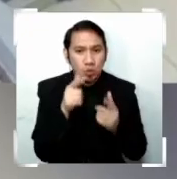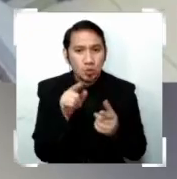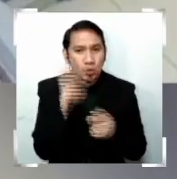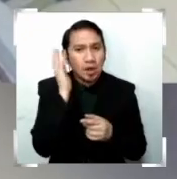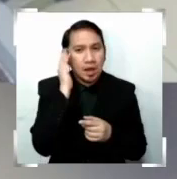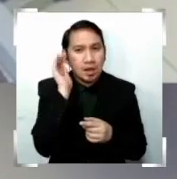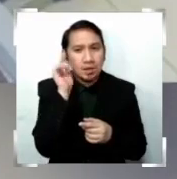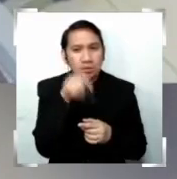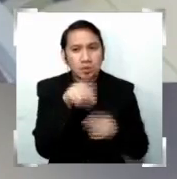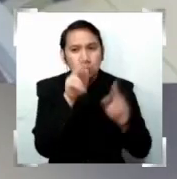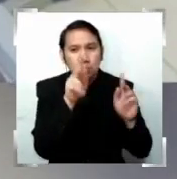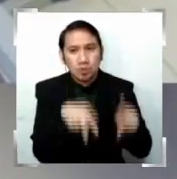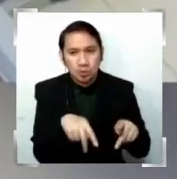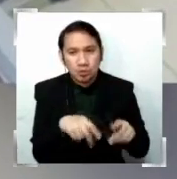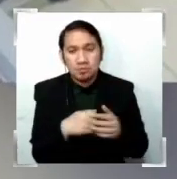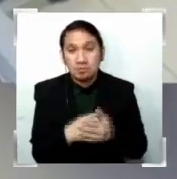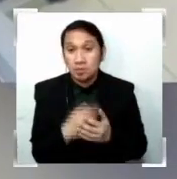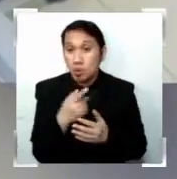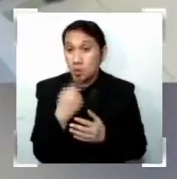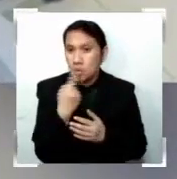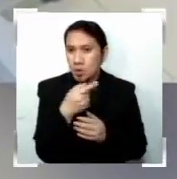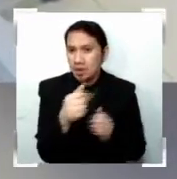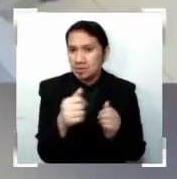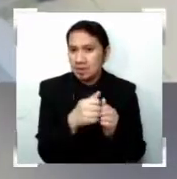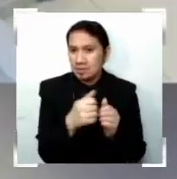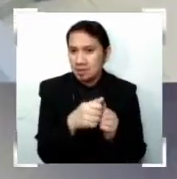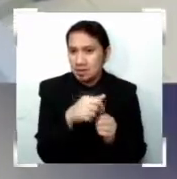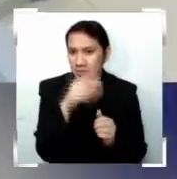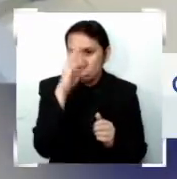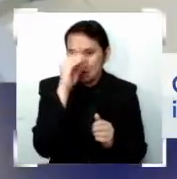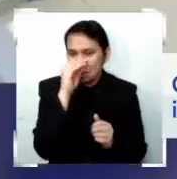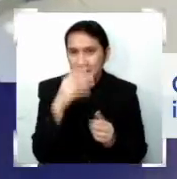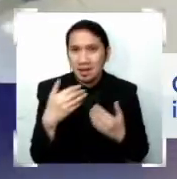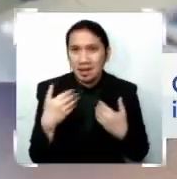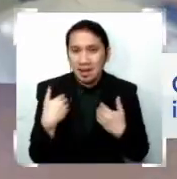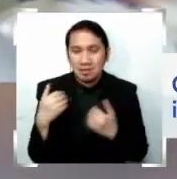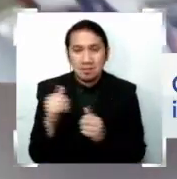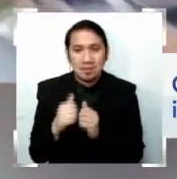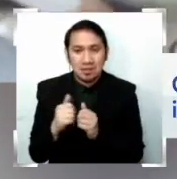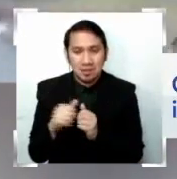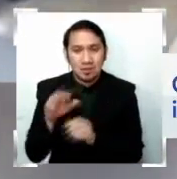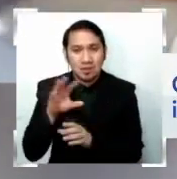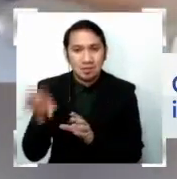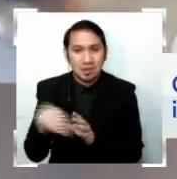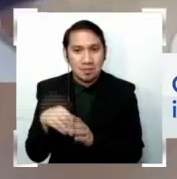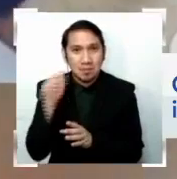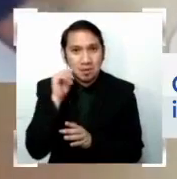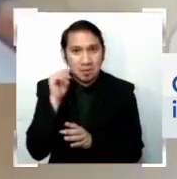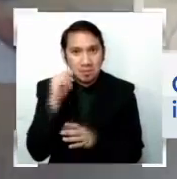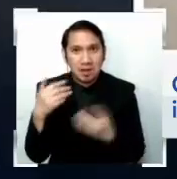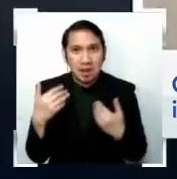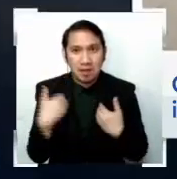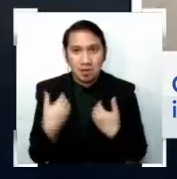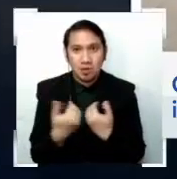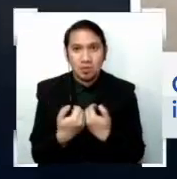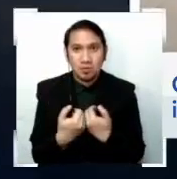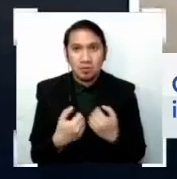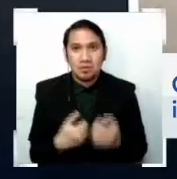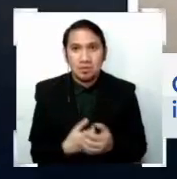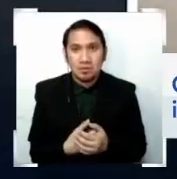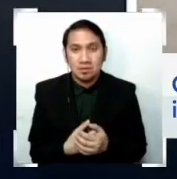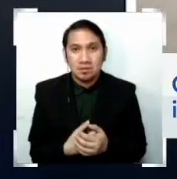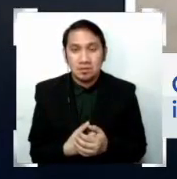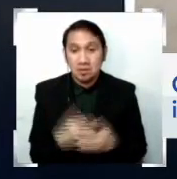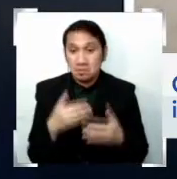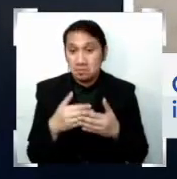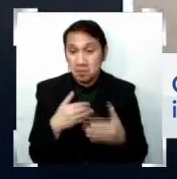to. Ang kasabwat daw ng suspect, isa sa mga babaeng appraiser na kanya umanong karelasyon. Bago pa man